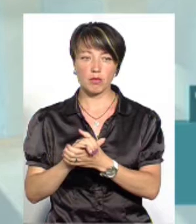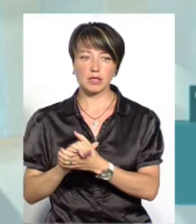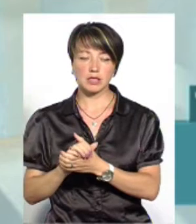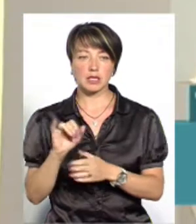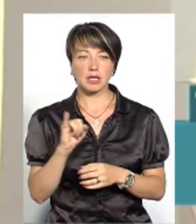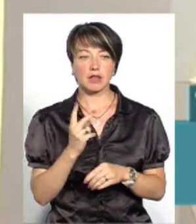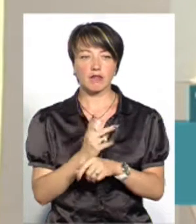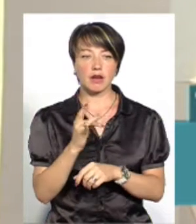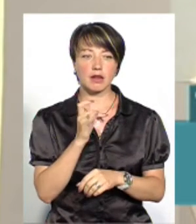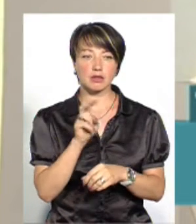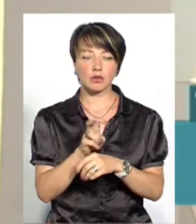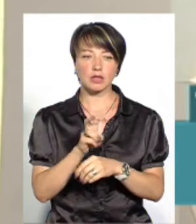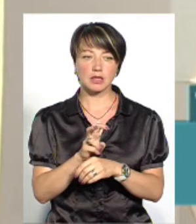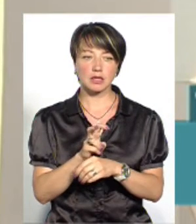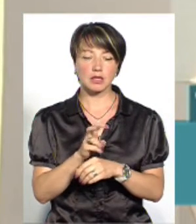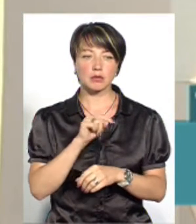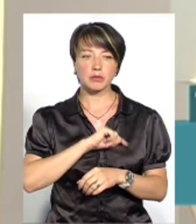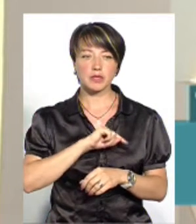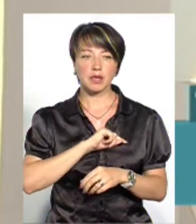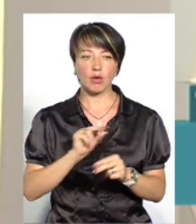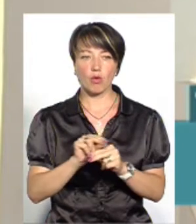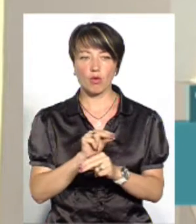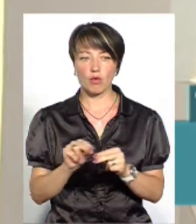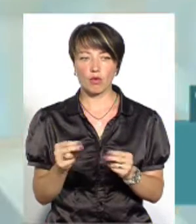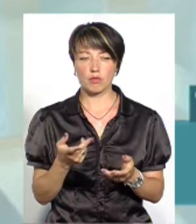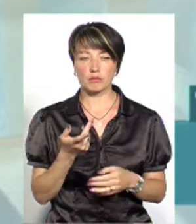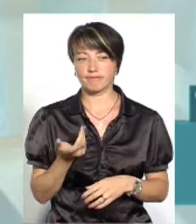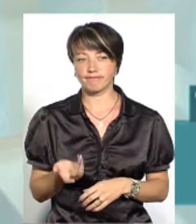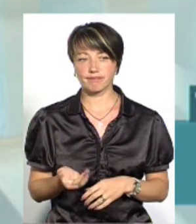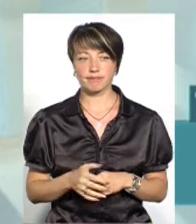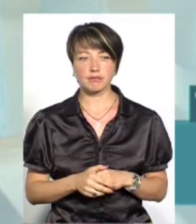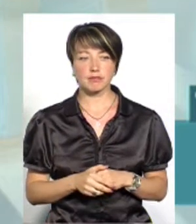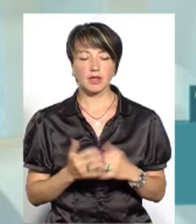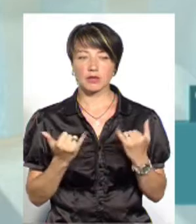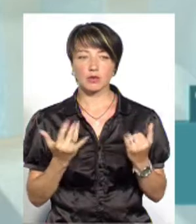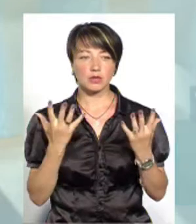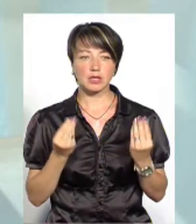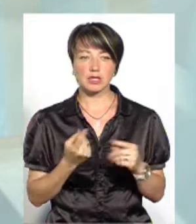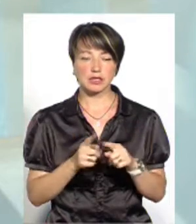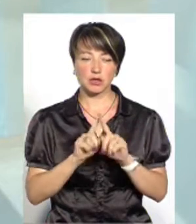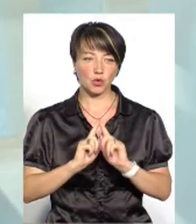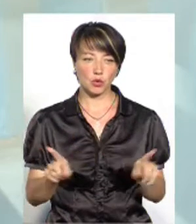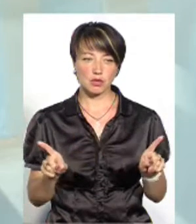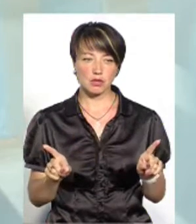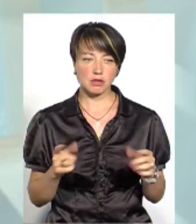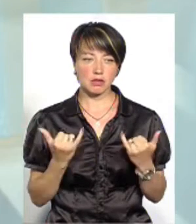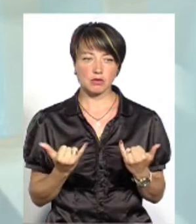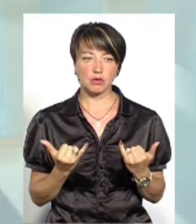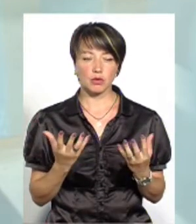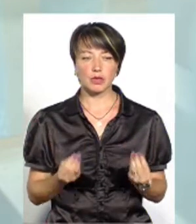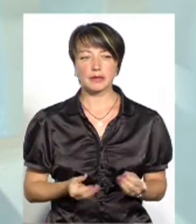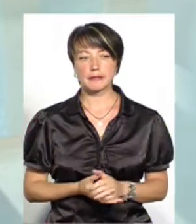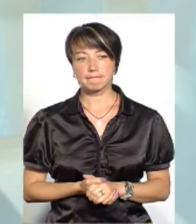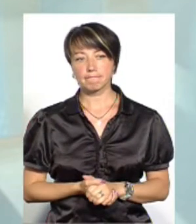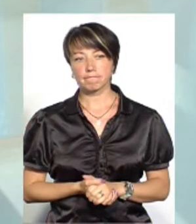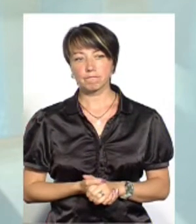і два рази сходити на сеанс з психіатром чи з психологом. Ну, на сьогодні це абсолютний нонсенс. Тому